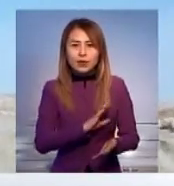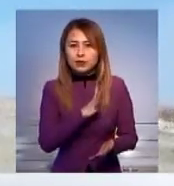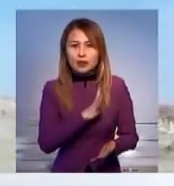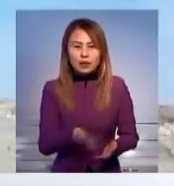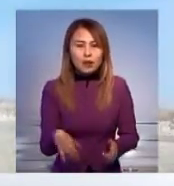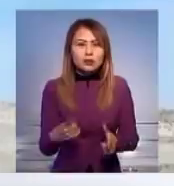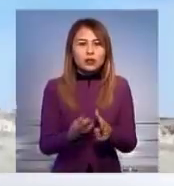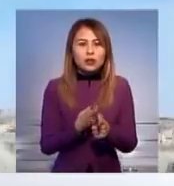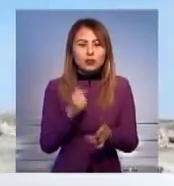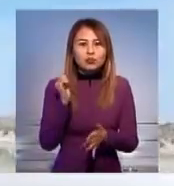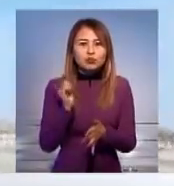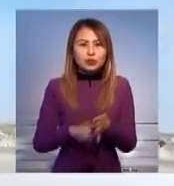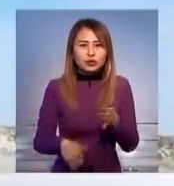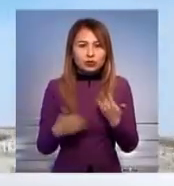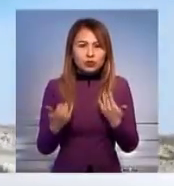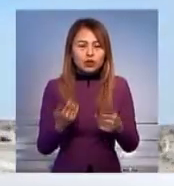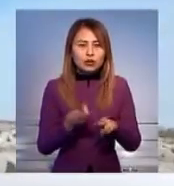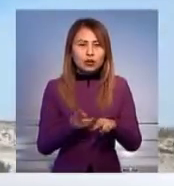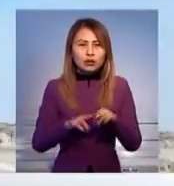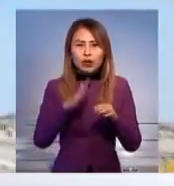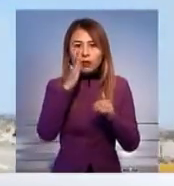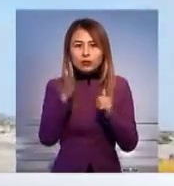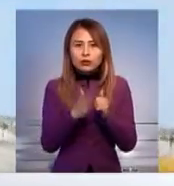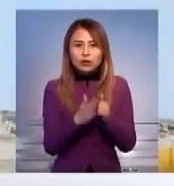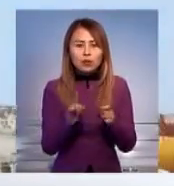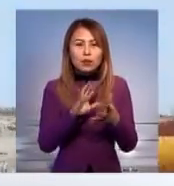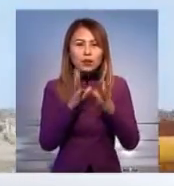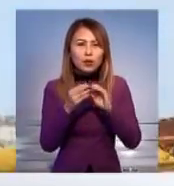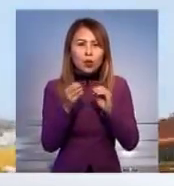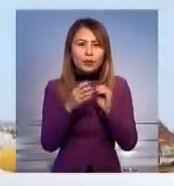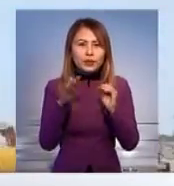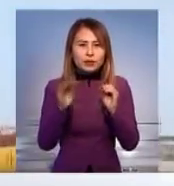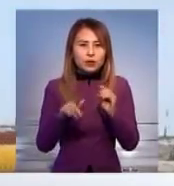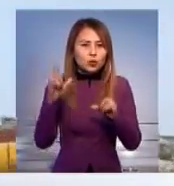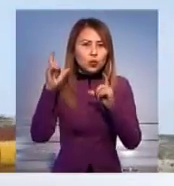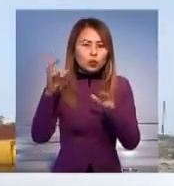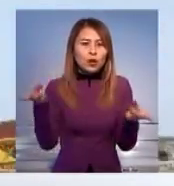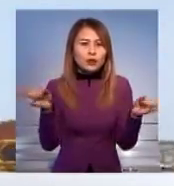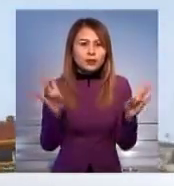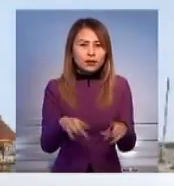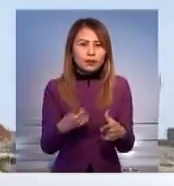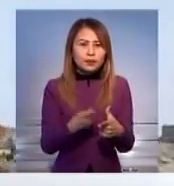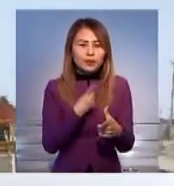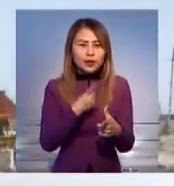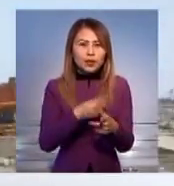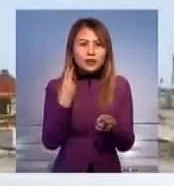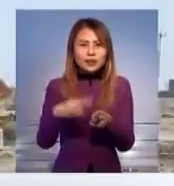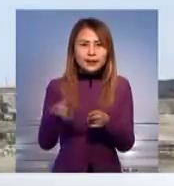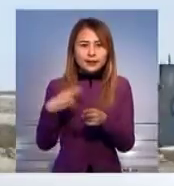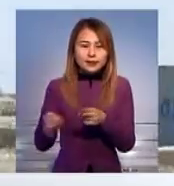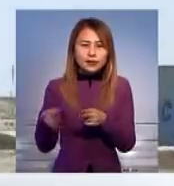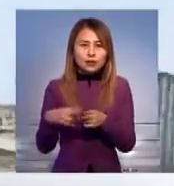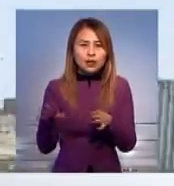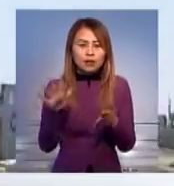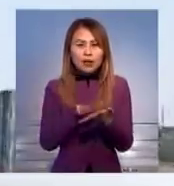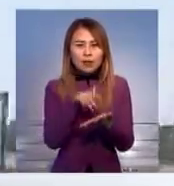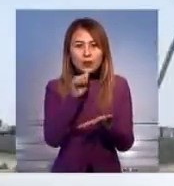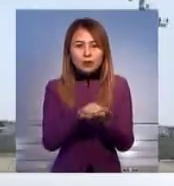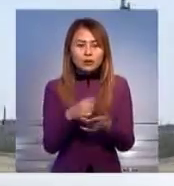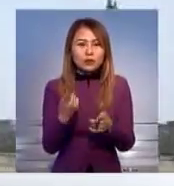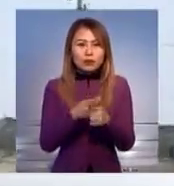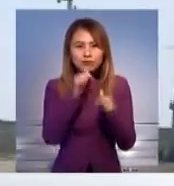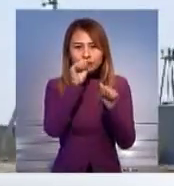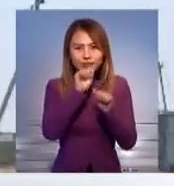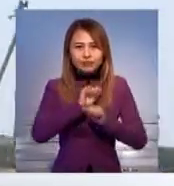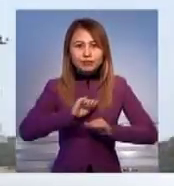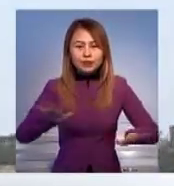атқармапты. Осының салдарынан елді мекендерге жақын жатқан алаңға 15 мың тонна мұнай қалдығы жинақталған. Зиянды заттар жерді ластап ауаға